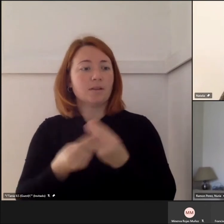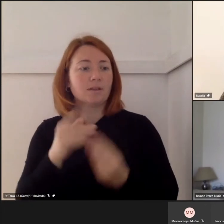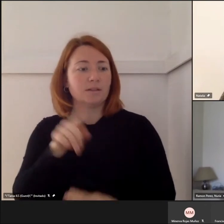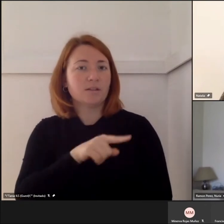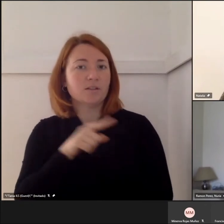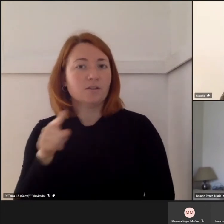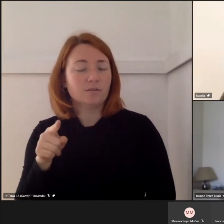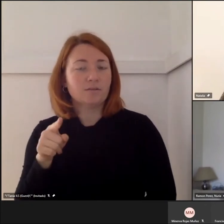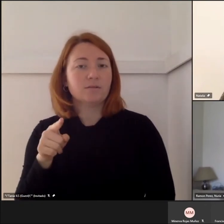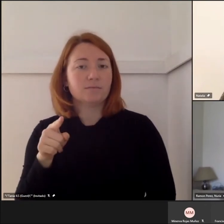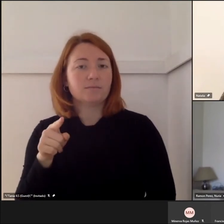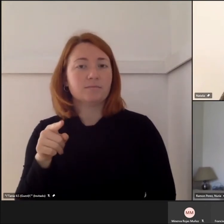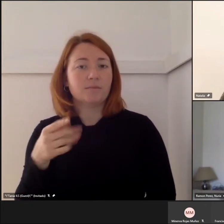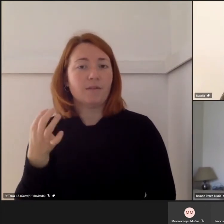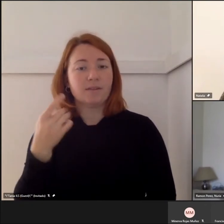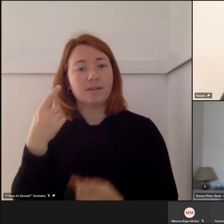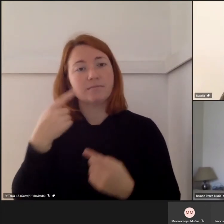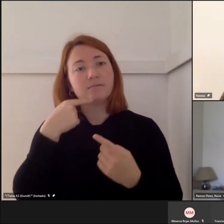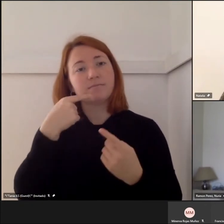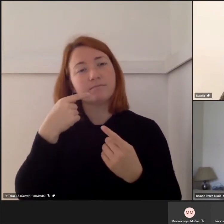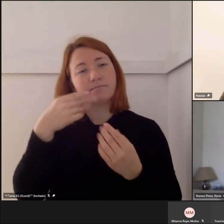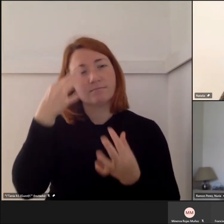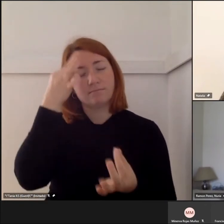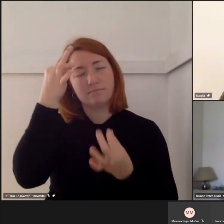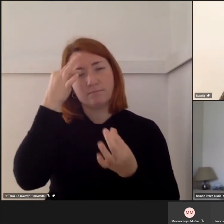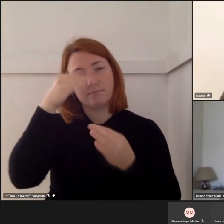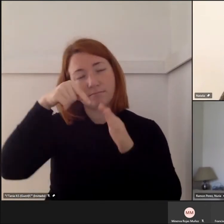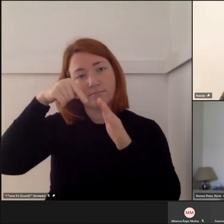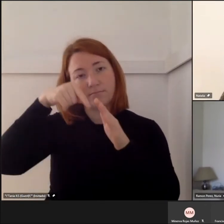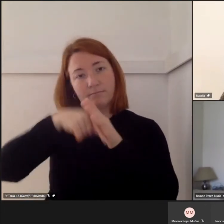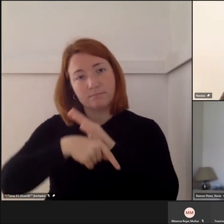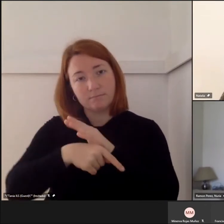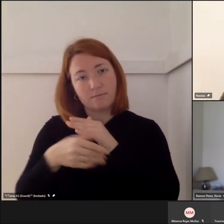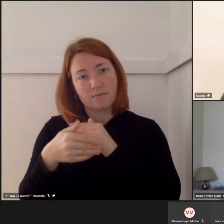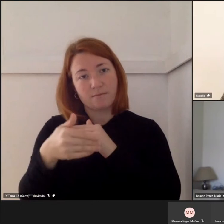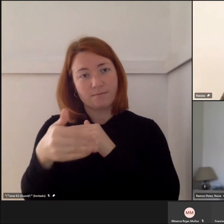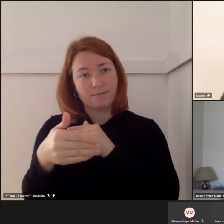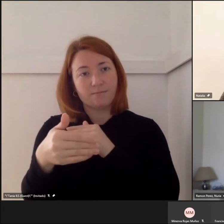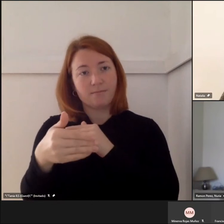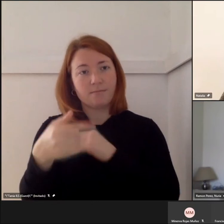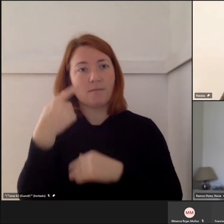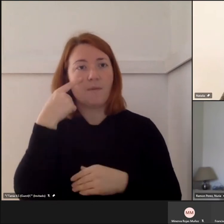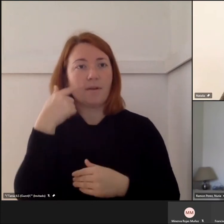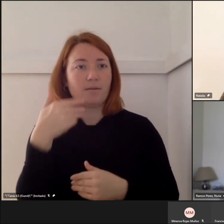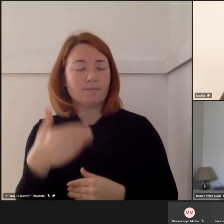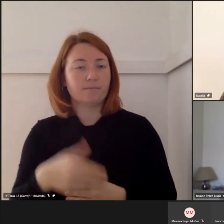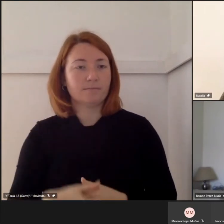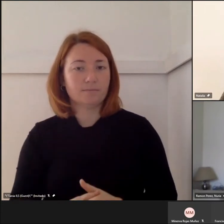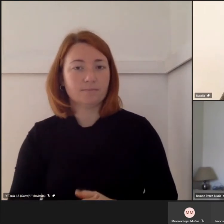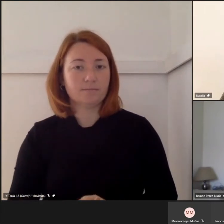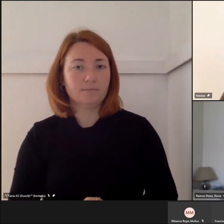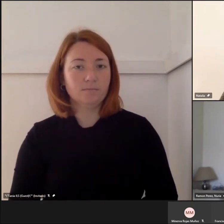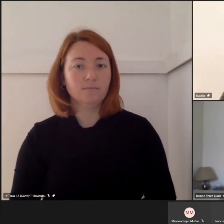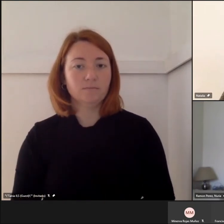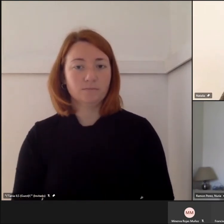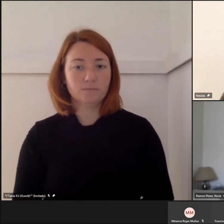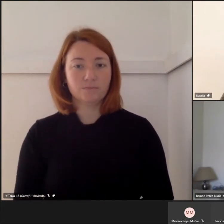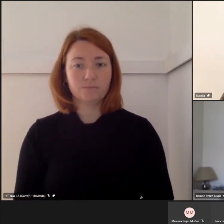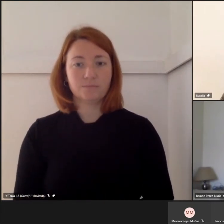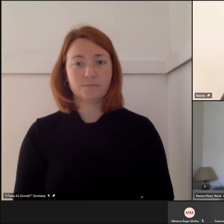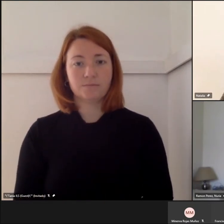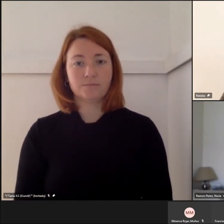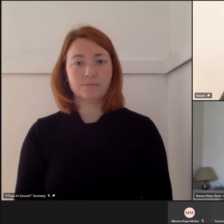que convindrà aprofundir, no? en aquesta evolució també al llarg del temps en aquest sentit.